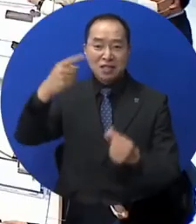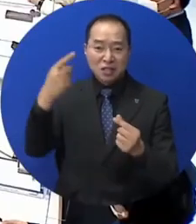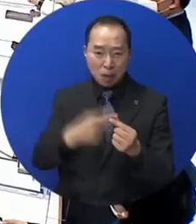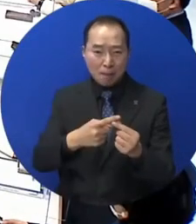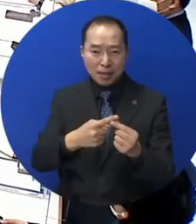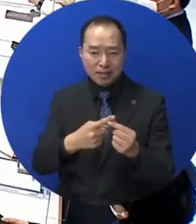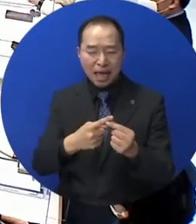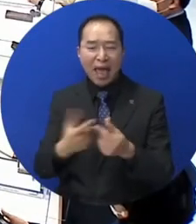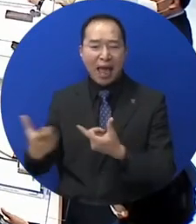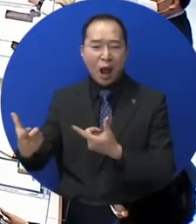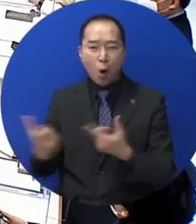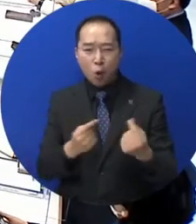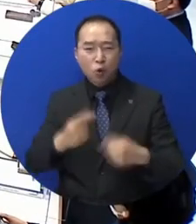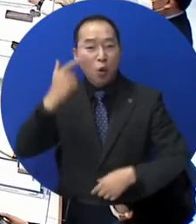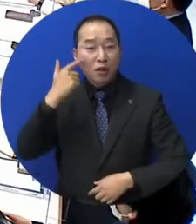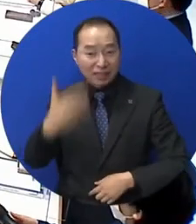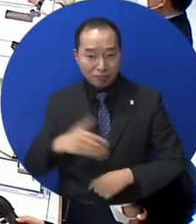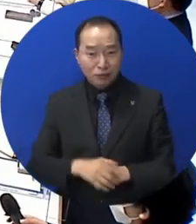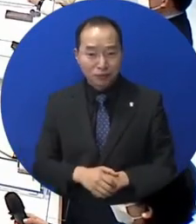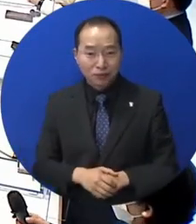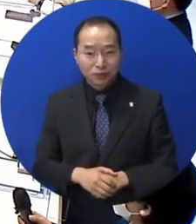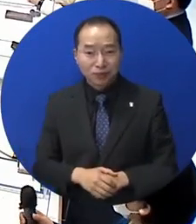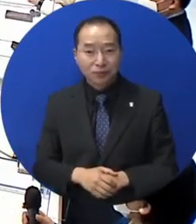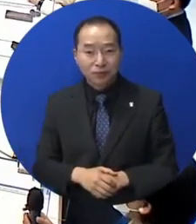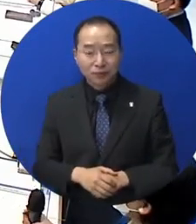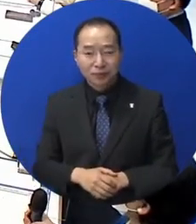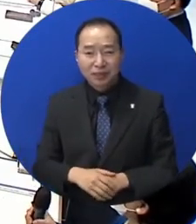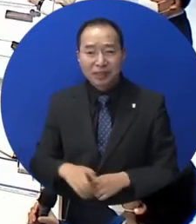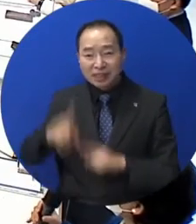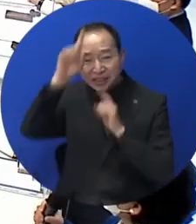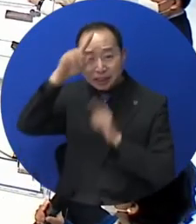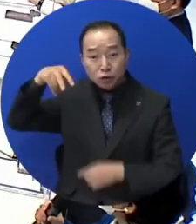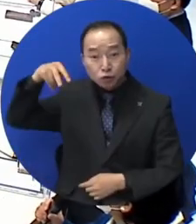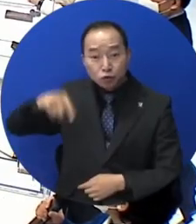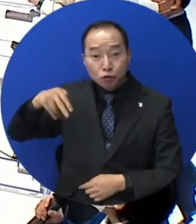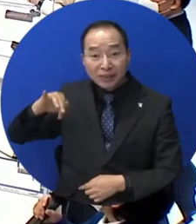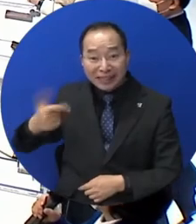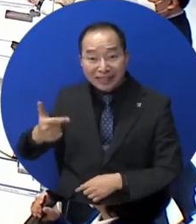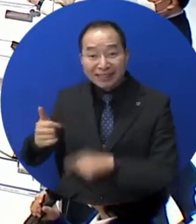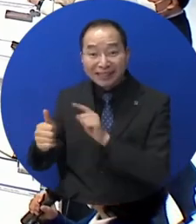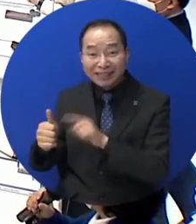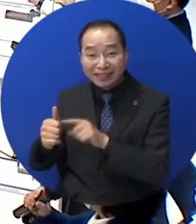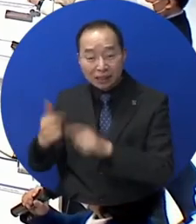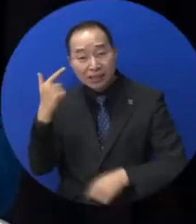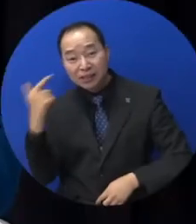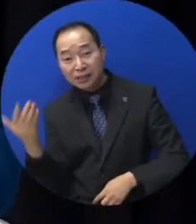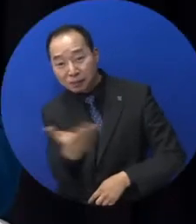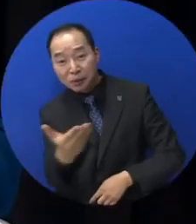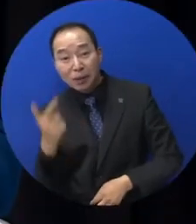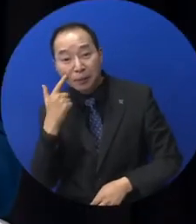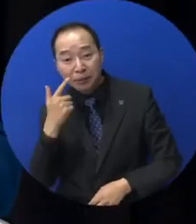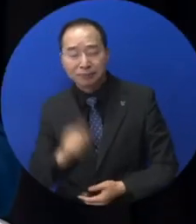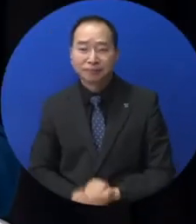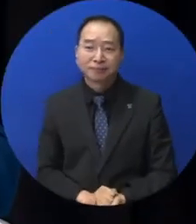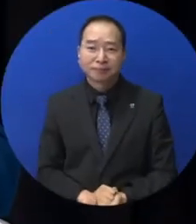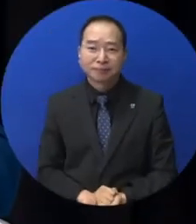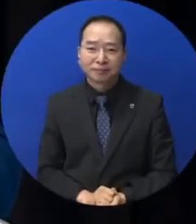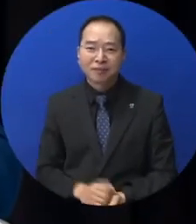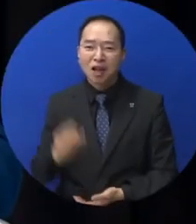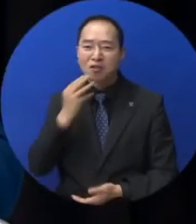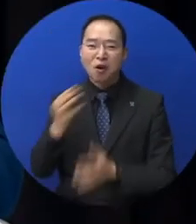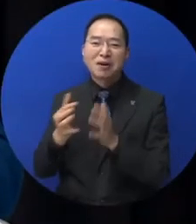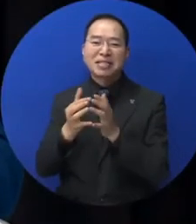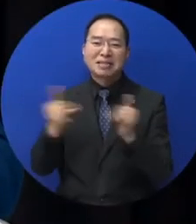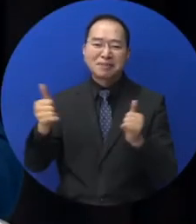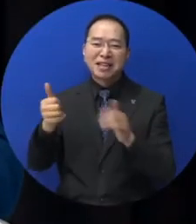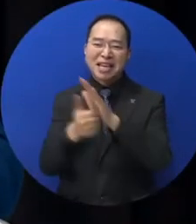번째 공통질문입니다. 이수진 공천관리위원회 질문해 주시죠. 네, 서울시민들께